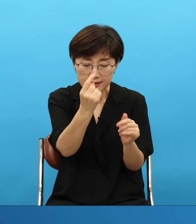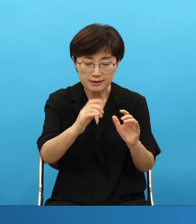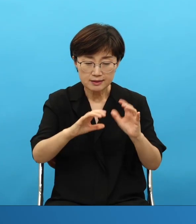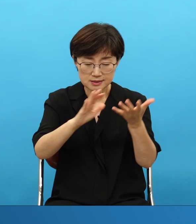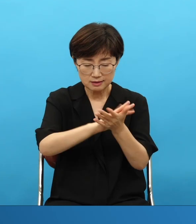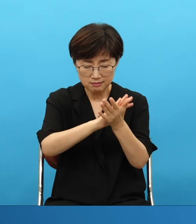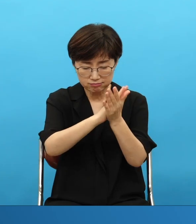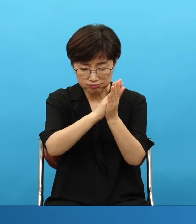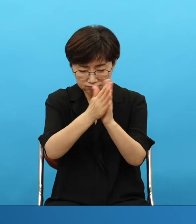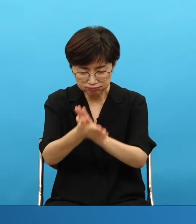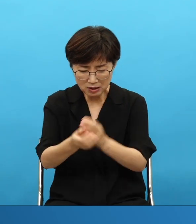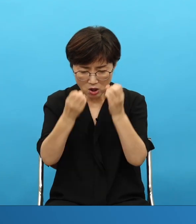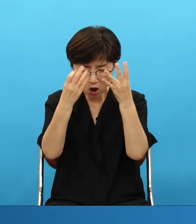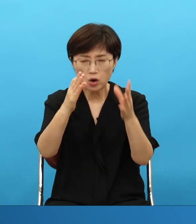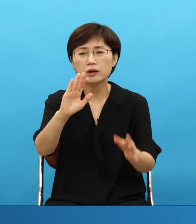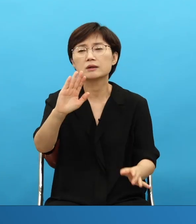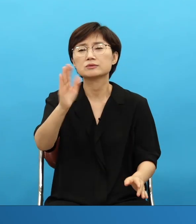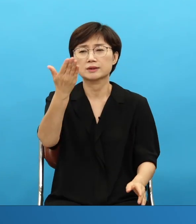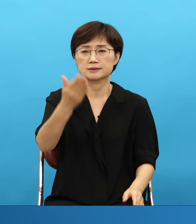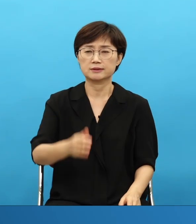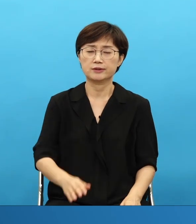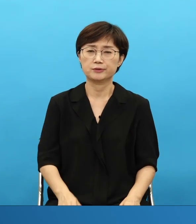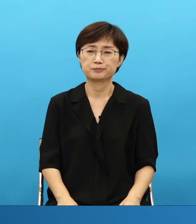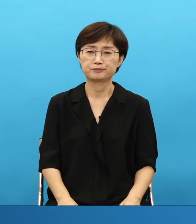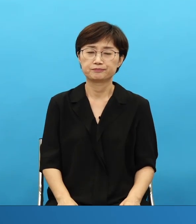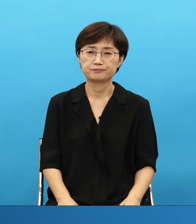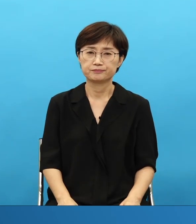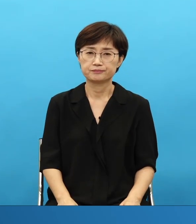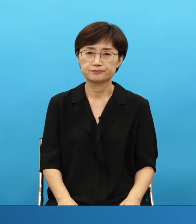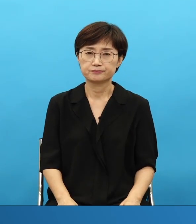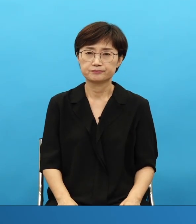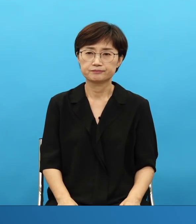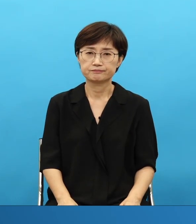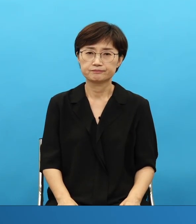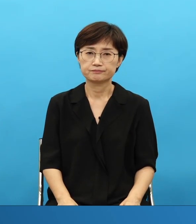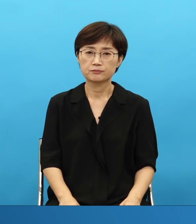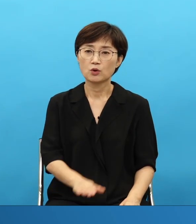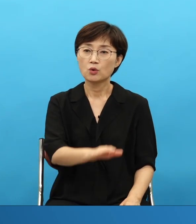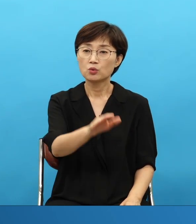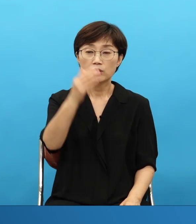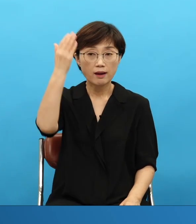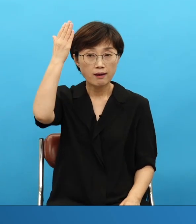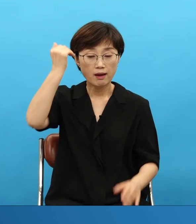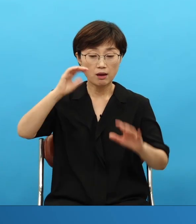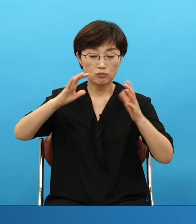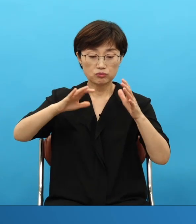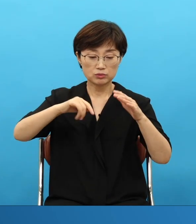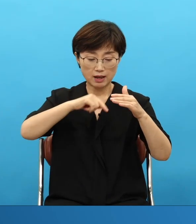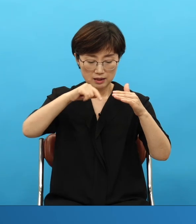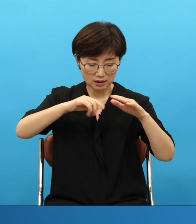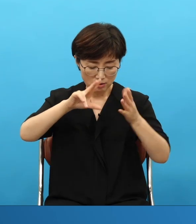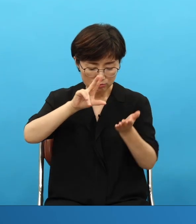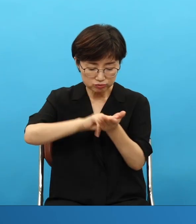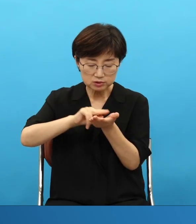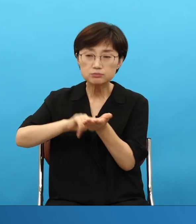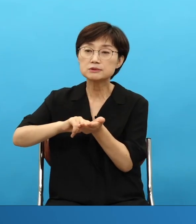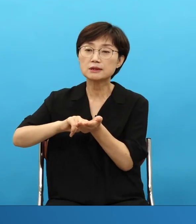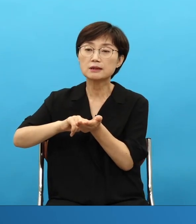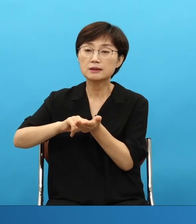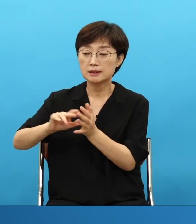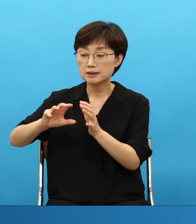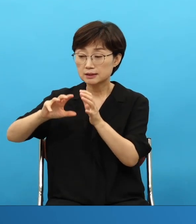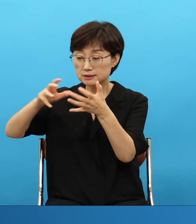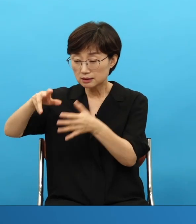entered into the time schedule of recreating the world. 사실은 우리나라에 있는 문제, 전 세계에 있는